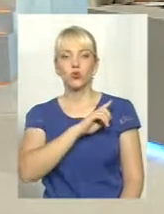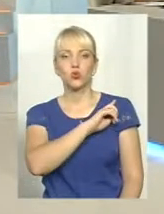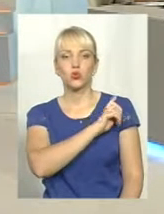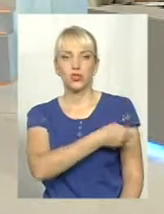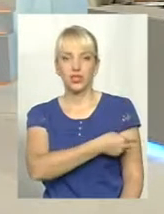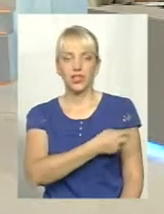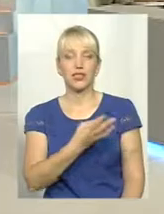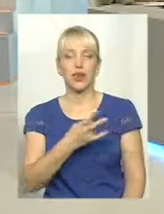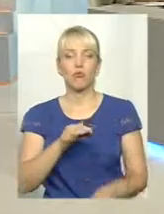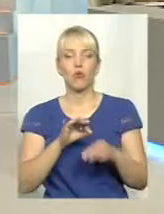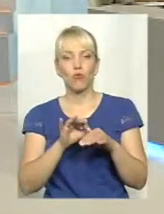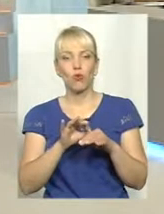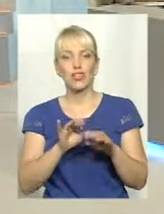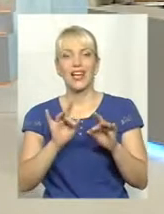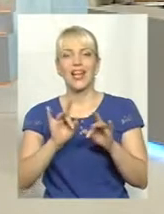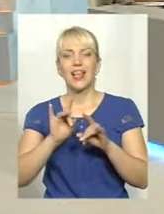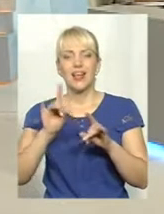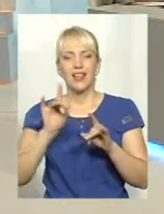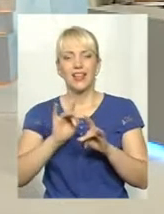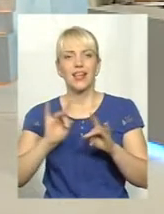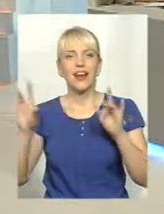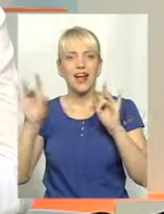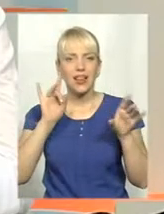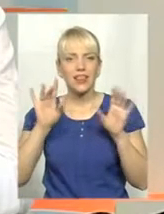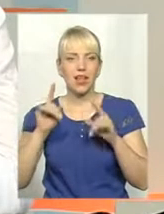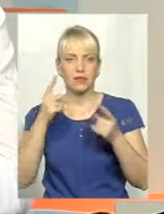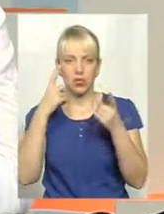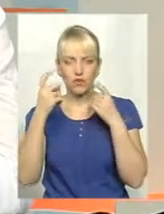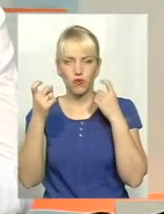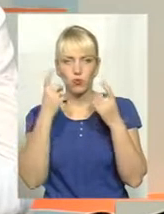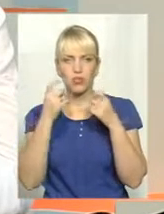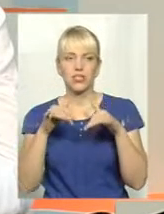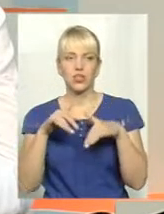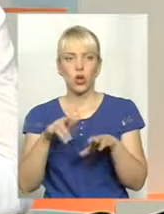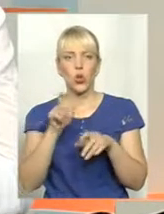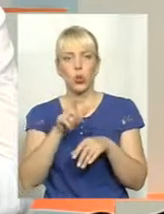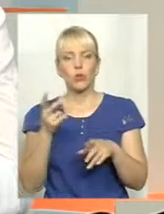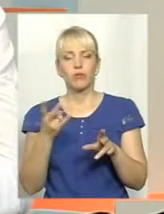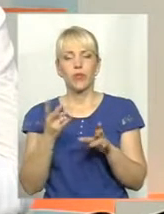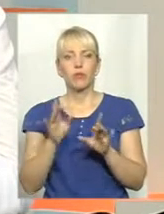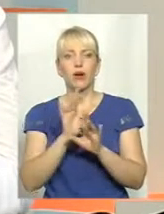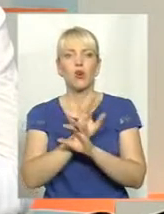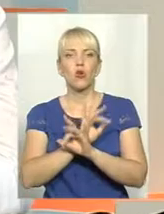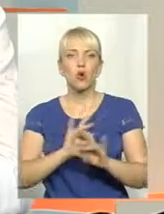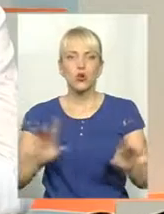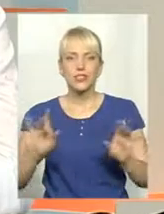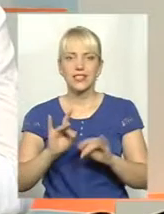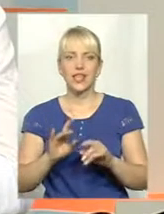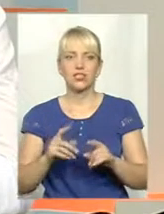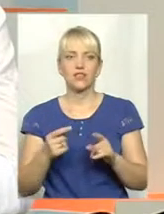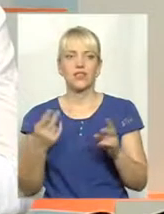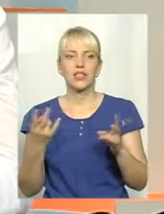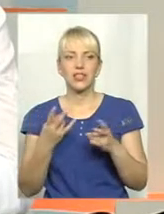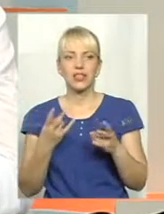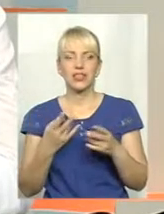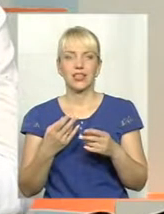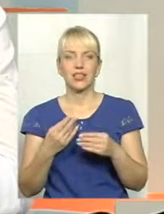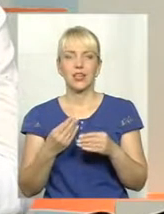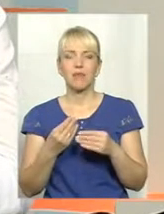досвід інших областей, узагальнити, взяти для себе найкраще і, звичайно, відкинути негатив. Пані Людмила. Я думаю, що